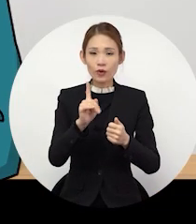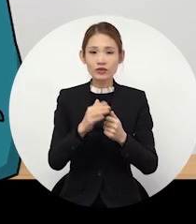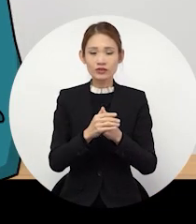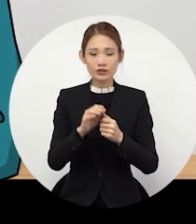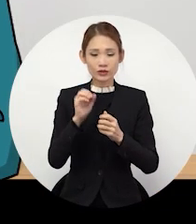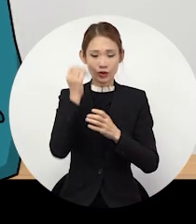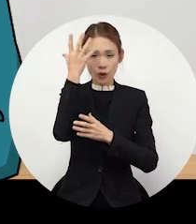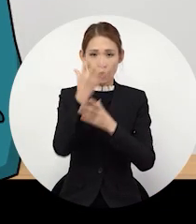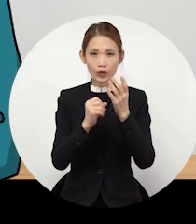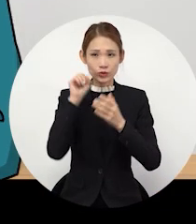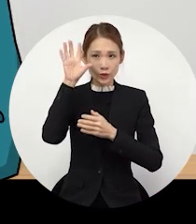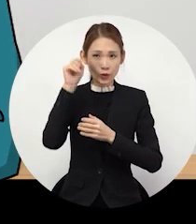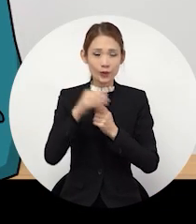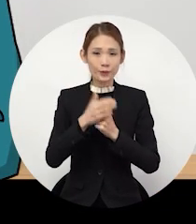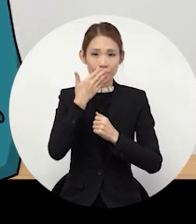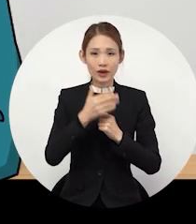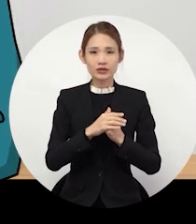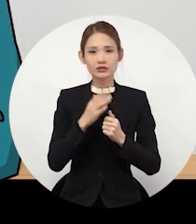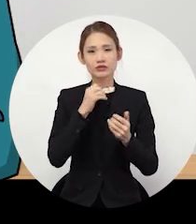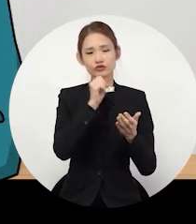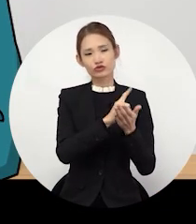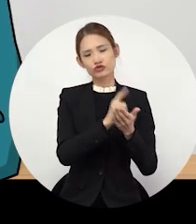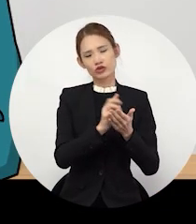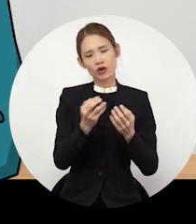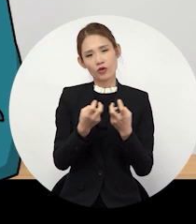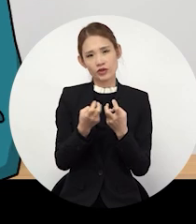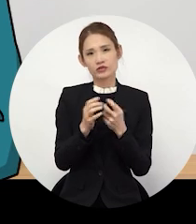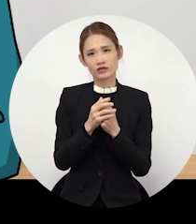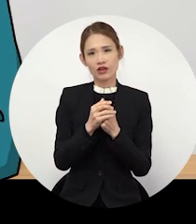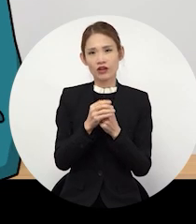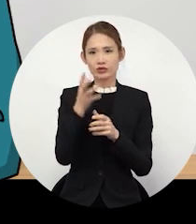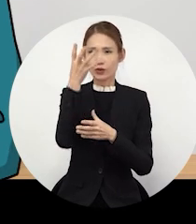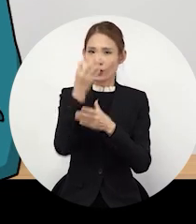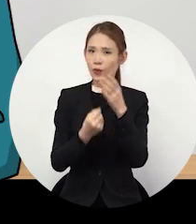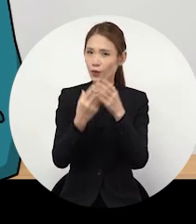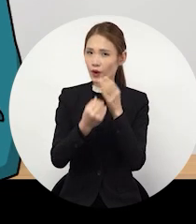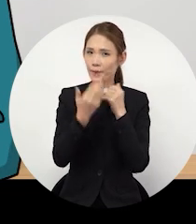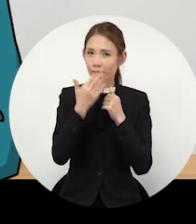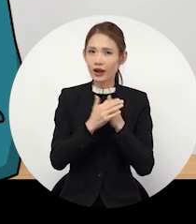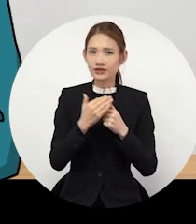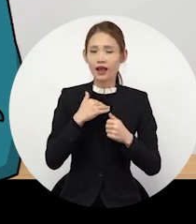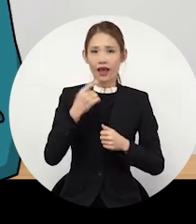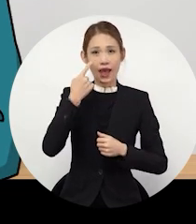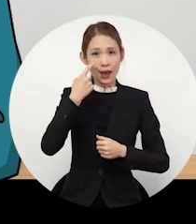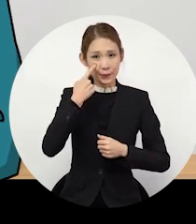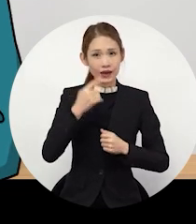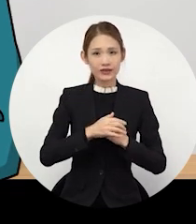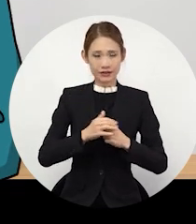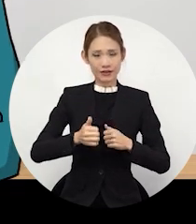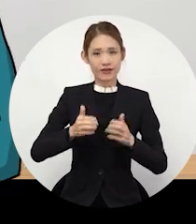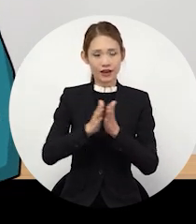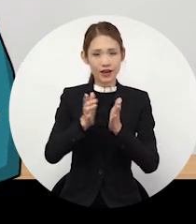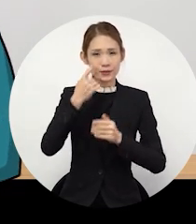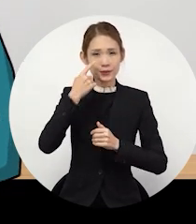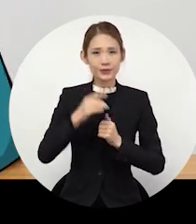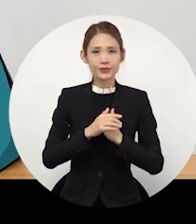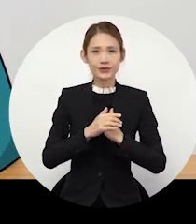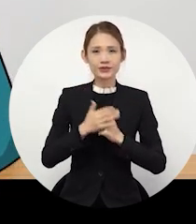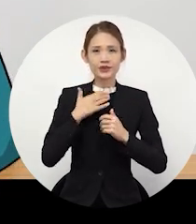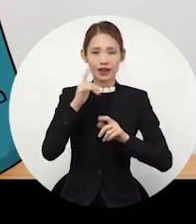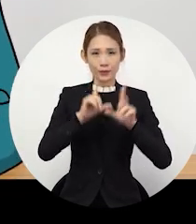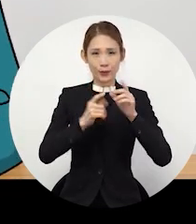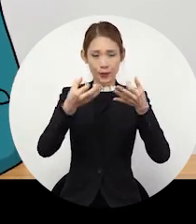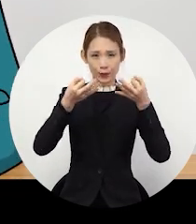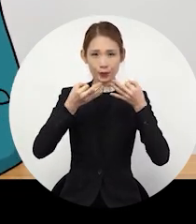홍윤아 어때? 농구할 수 있겠어? 선생님, 제가 축구는 몰라도 농구는 어떻게 좀 잡아주시면 할 수 있지 않을까요? 그래? 한번 해볼까요? 그래, 그럼 해보자. 네.